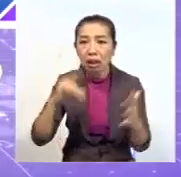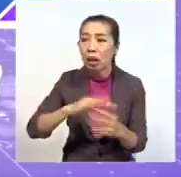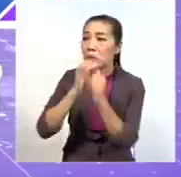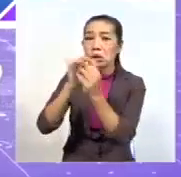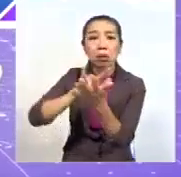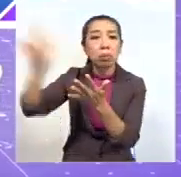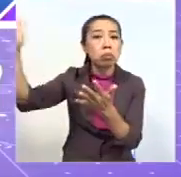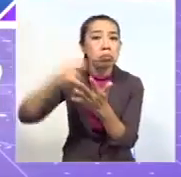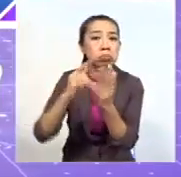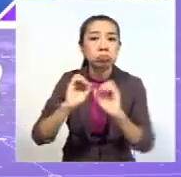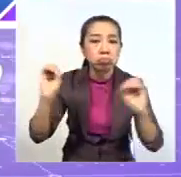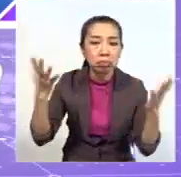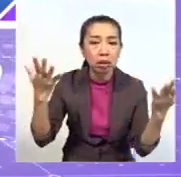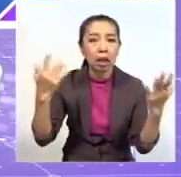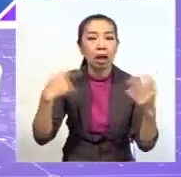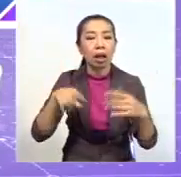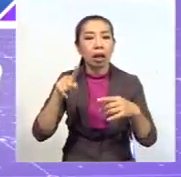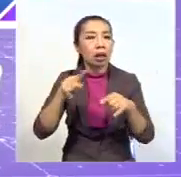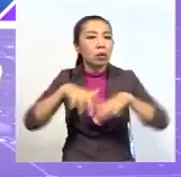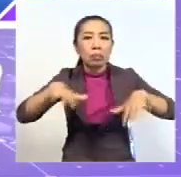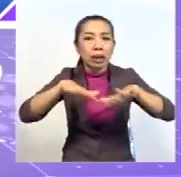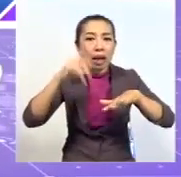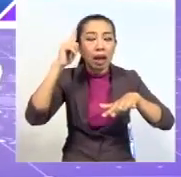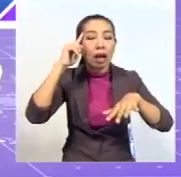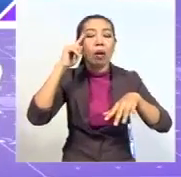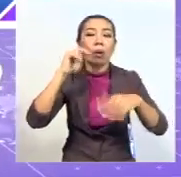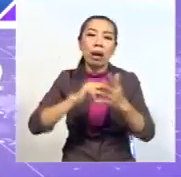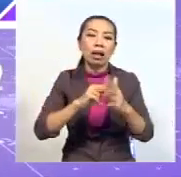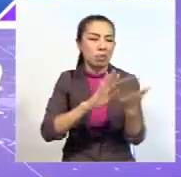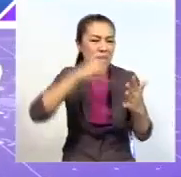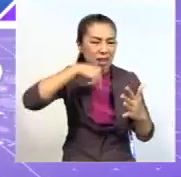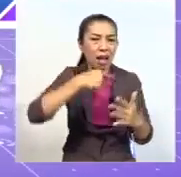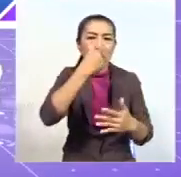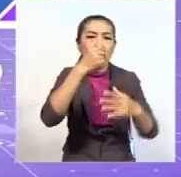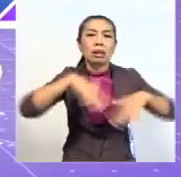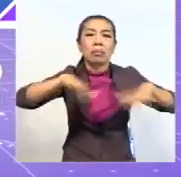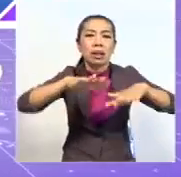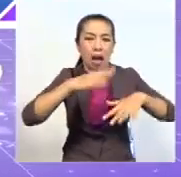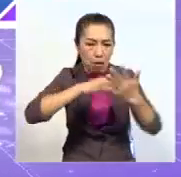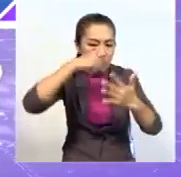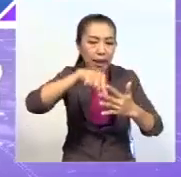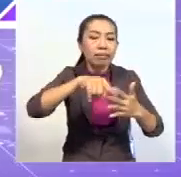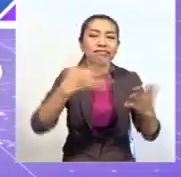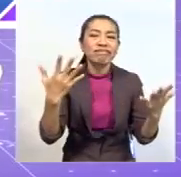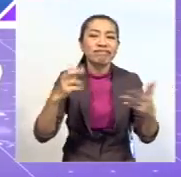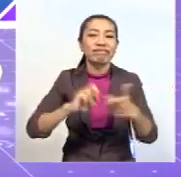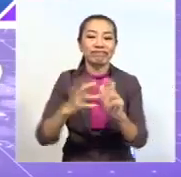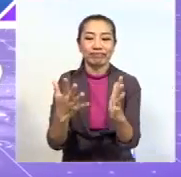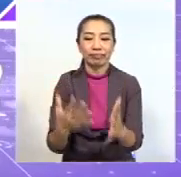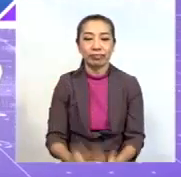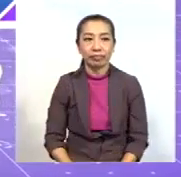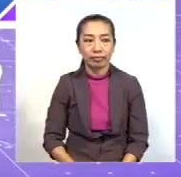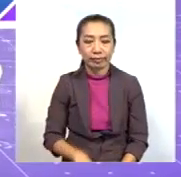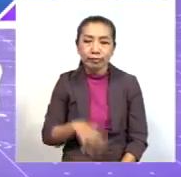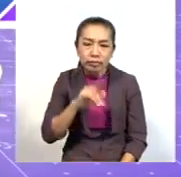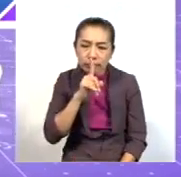ราส่วนใหญ่เราก็จะเป็นไข้หวัดใหญ่ตามฤดูกาลที่เราพบในบ้านเราอยู่เนืองๆนะครับ ค่ะ